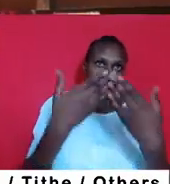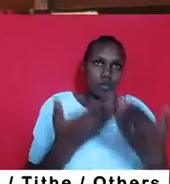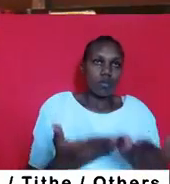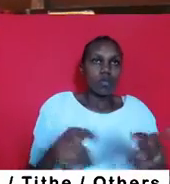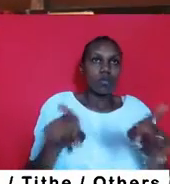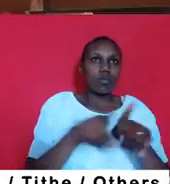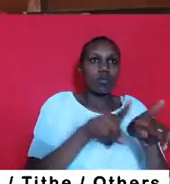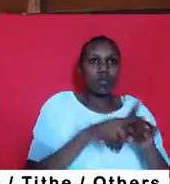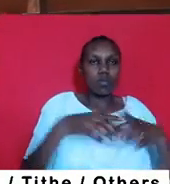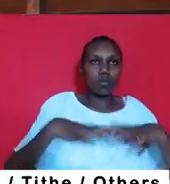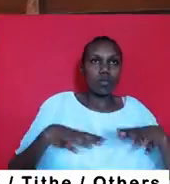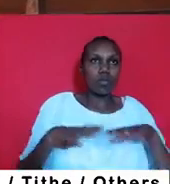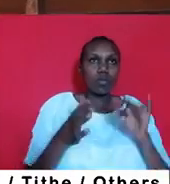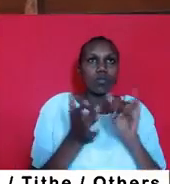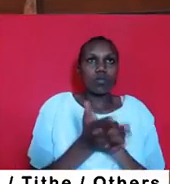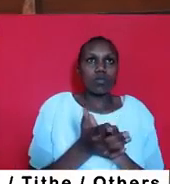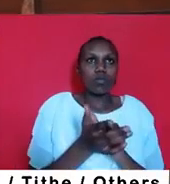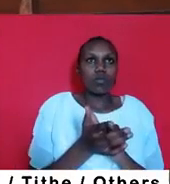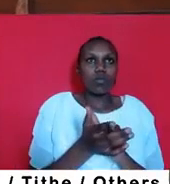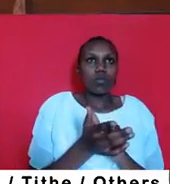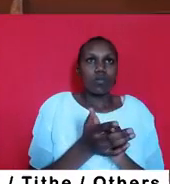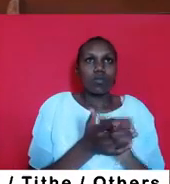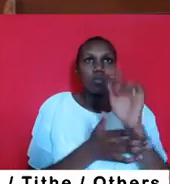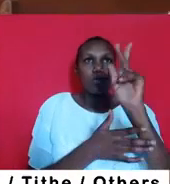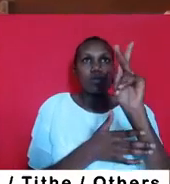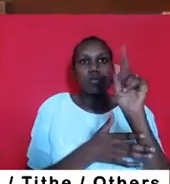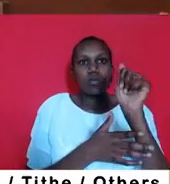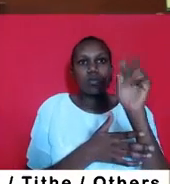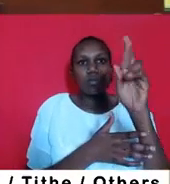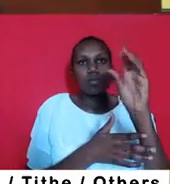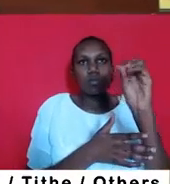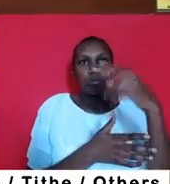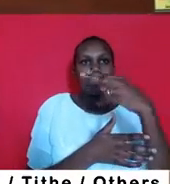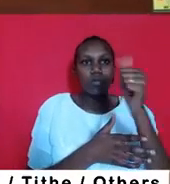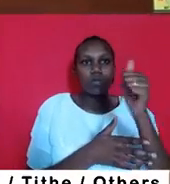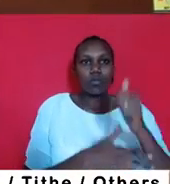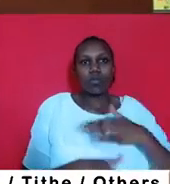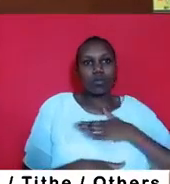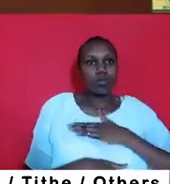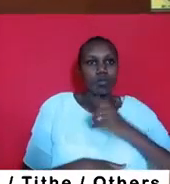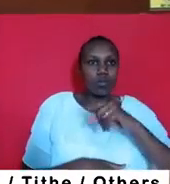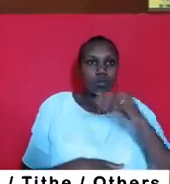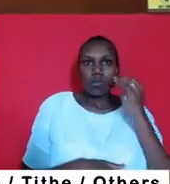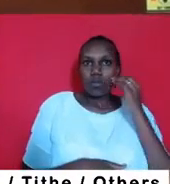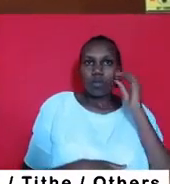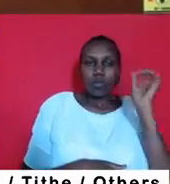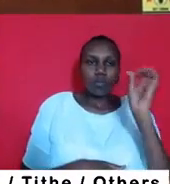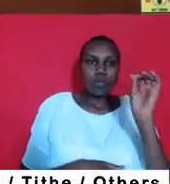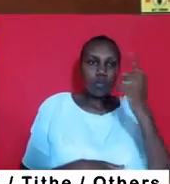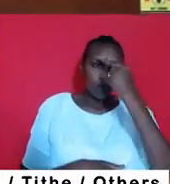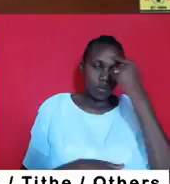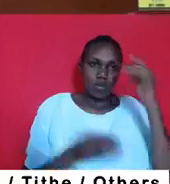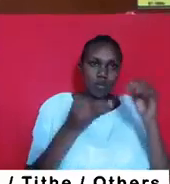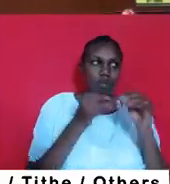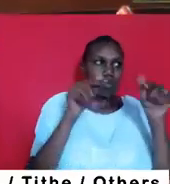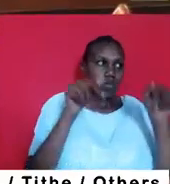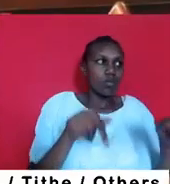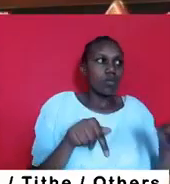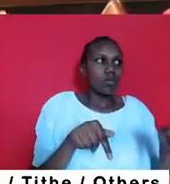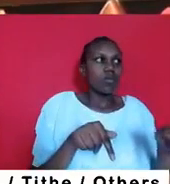wenye wale ambao wametoka katika mtaa wa Karoha na muomba msiondoke, tutaweza kukutana leo